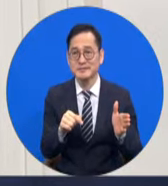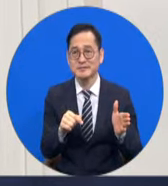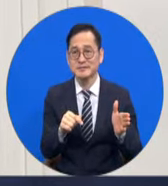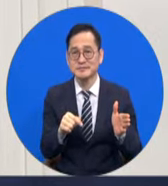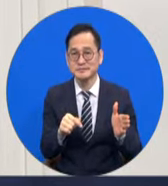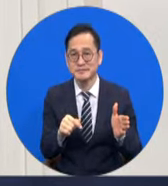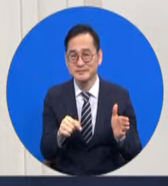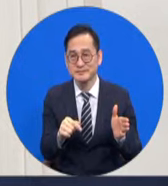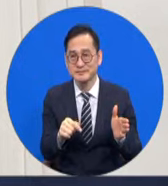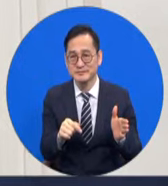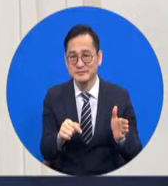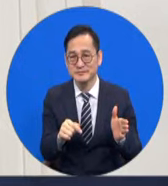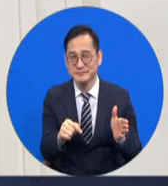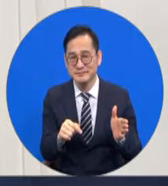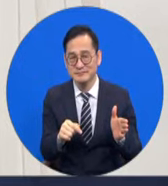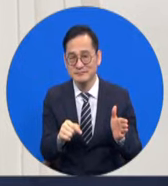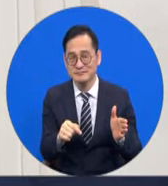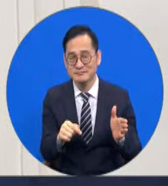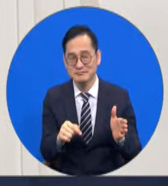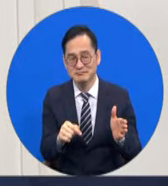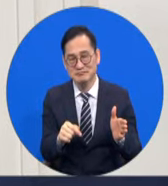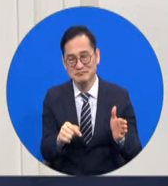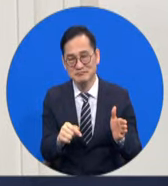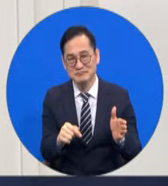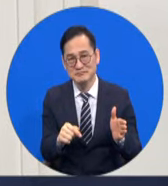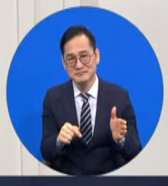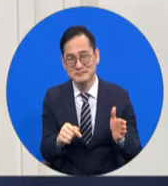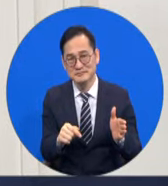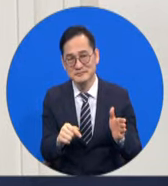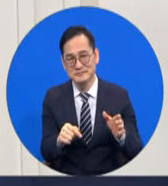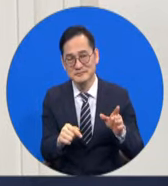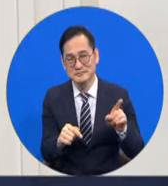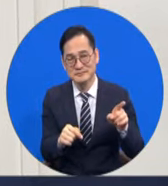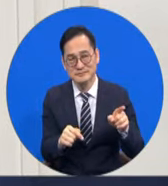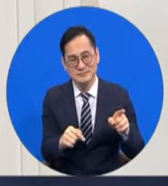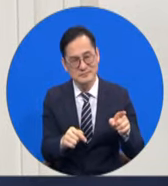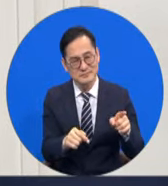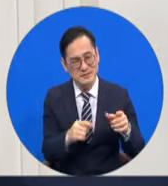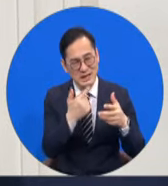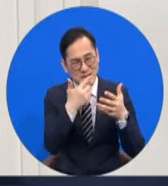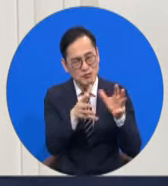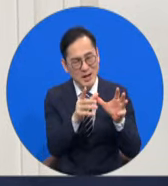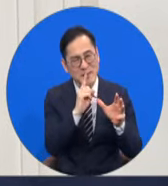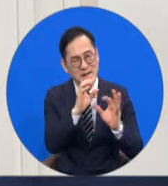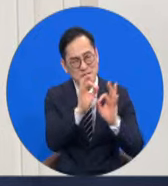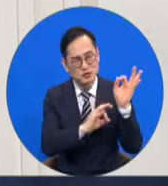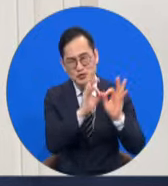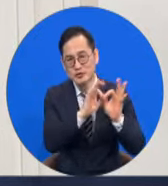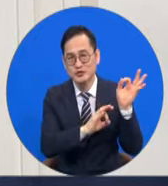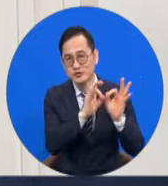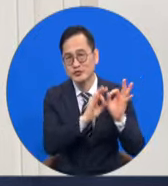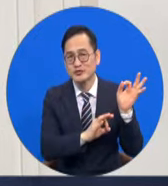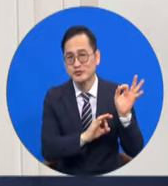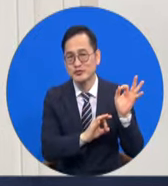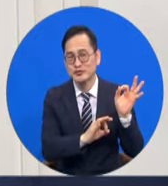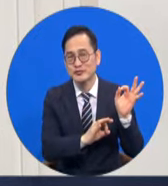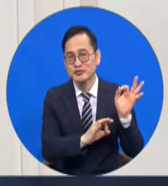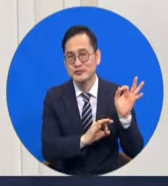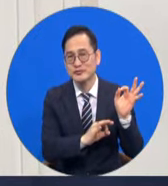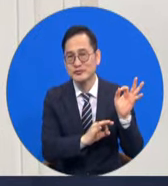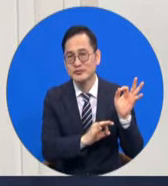여전히 경합지로는 분류하고 있는데 지금 그 사이에 있었던 뭐 김준영 후보, 양문석